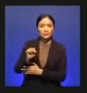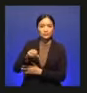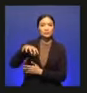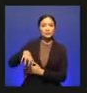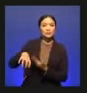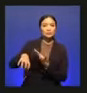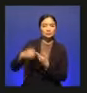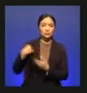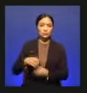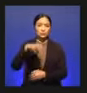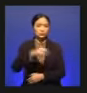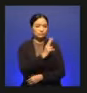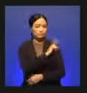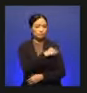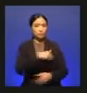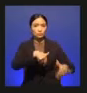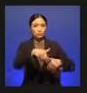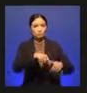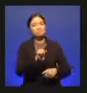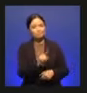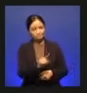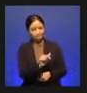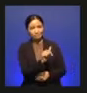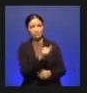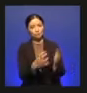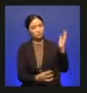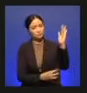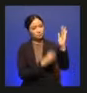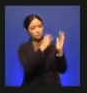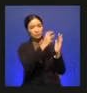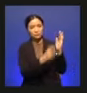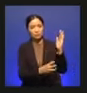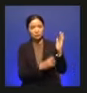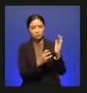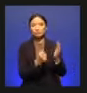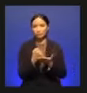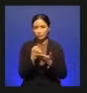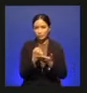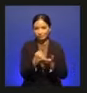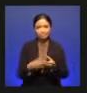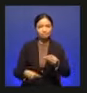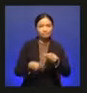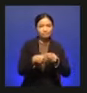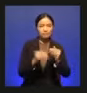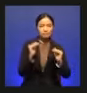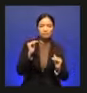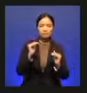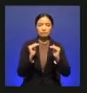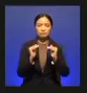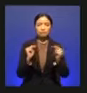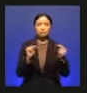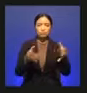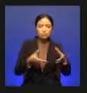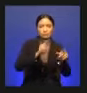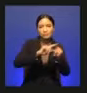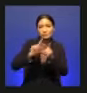ในส่วนของโรงพยาบาลชุมชนเองก็น่าจะเป็นบอดี้นึงนะครับซึ่งกระจายอยู่ทั่วประเทศที่น่าจะมีส่วนเติมเต็มเรื่องการลดความเหลื่อมล้ำในคนบอบบ